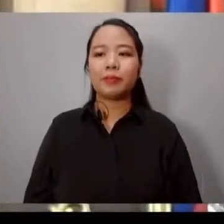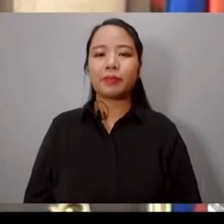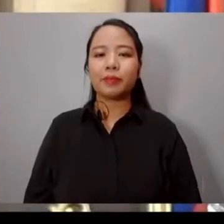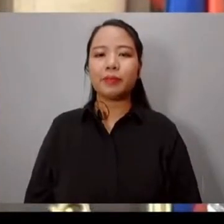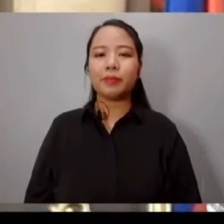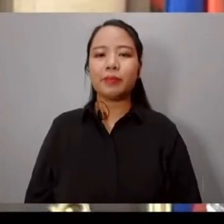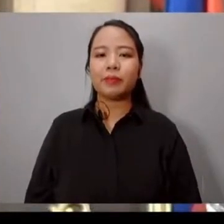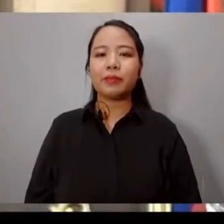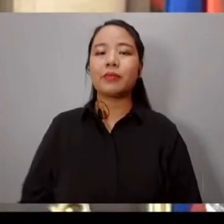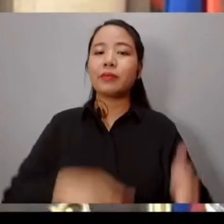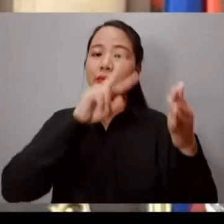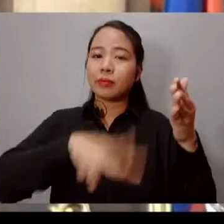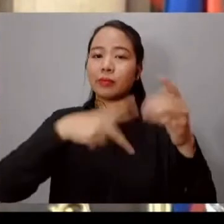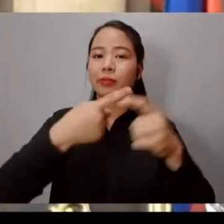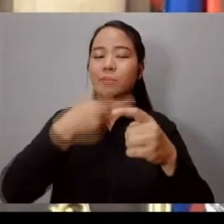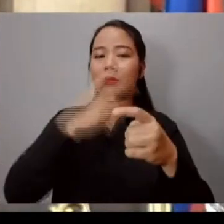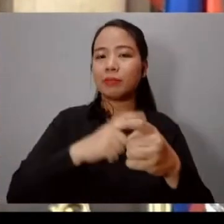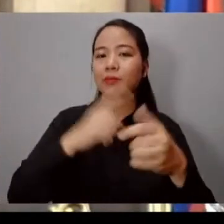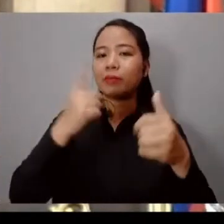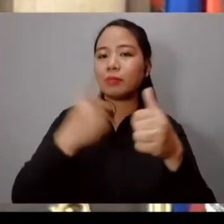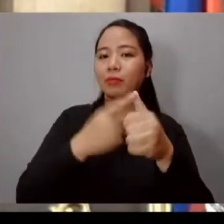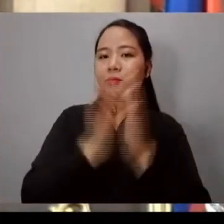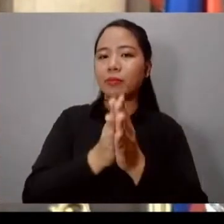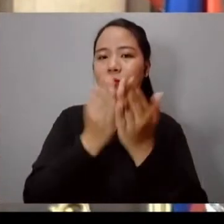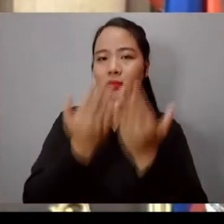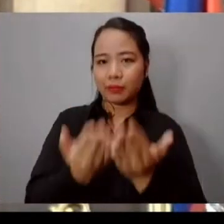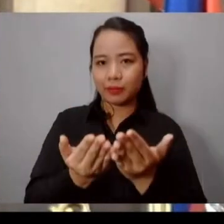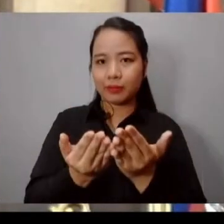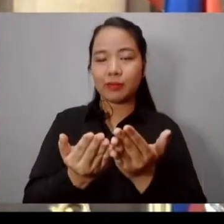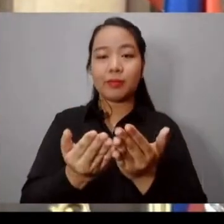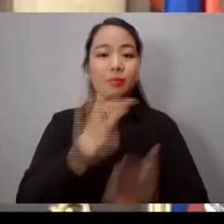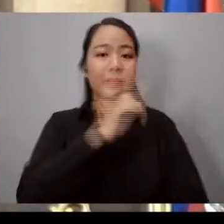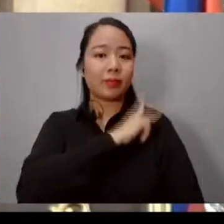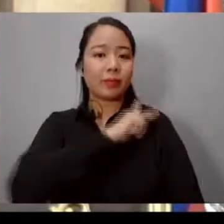Pagbasa mula sa unang aklat ng mga hari.